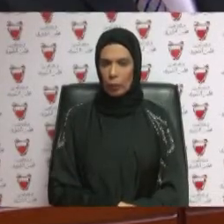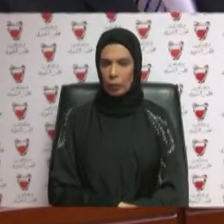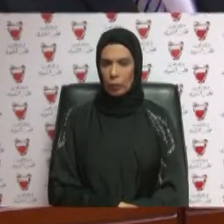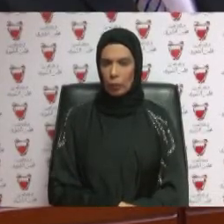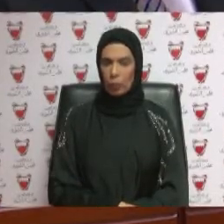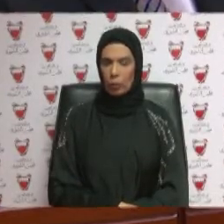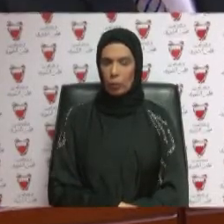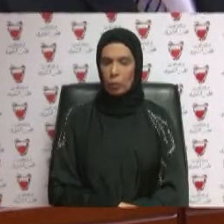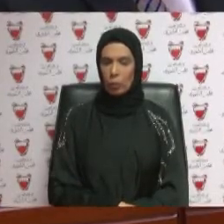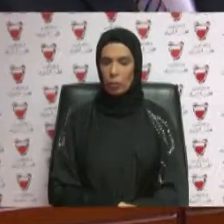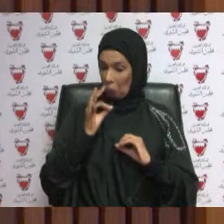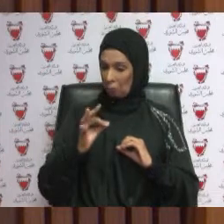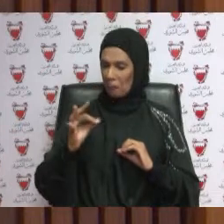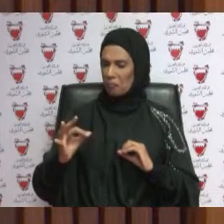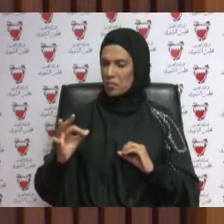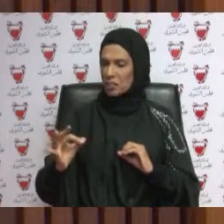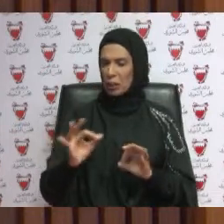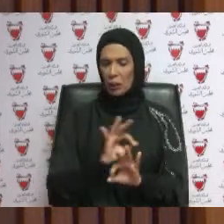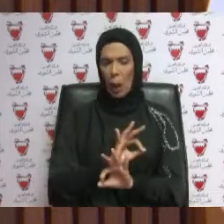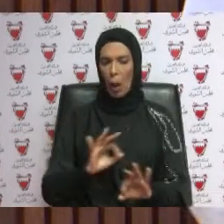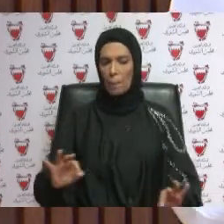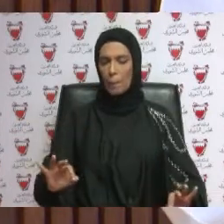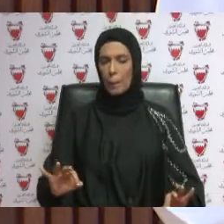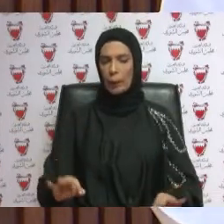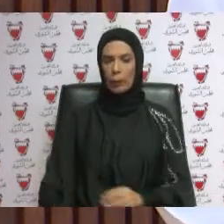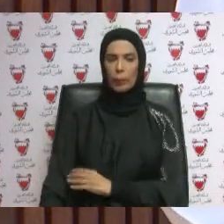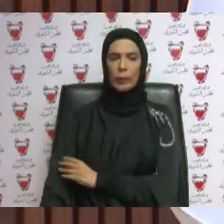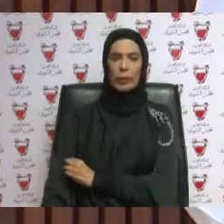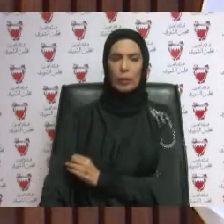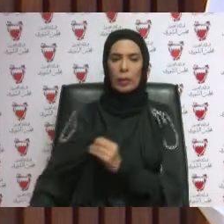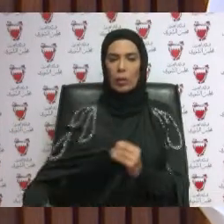المسهب. في الواقع اطلعت على